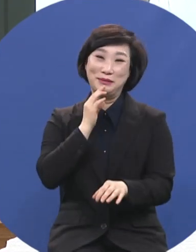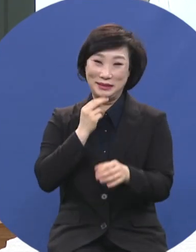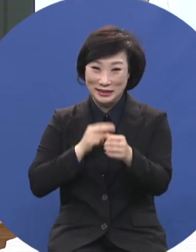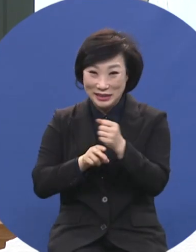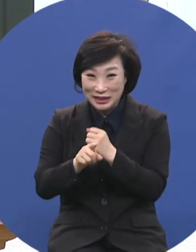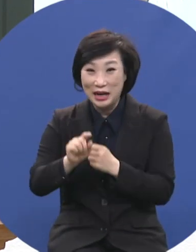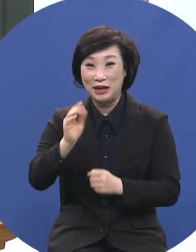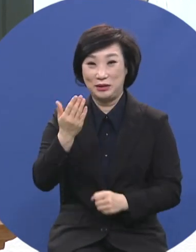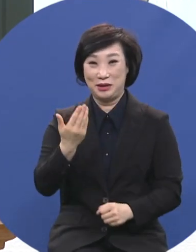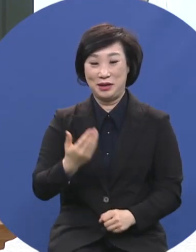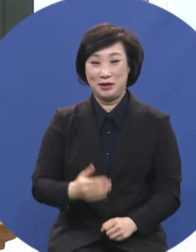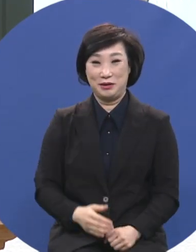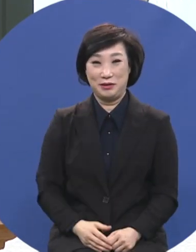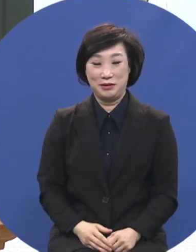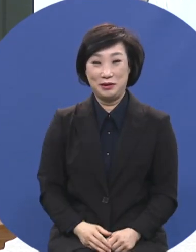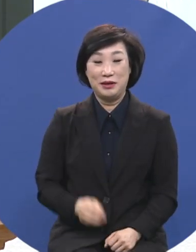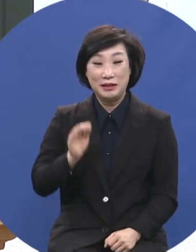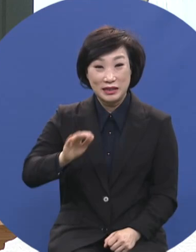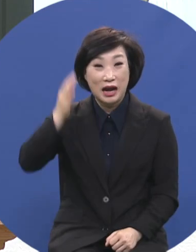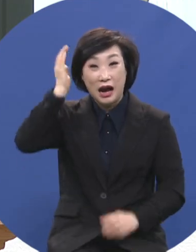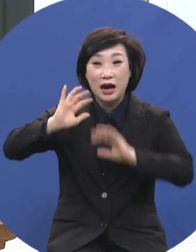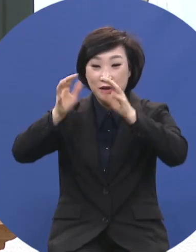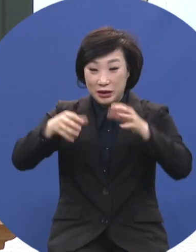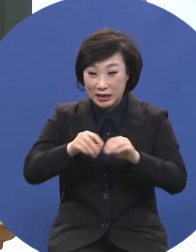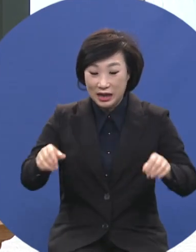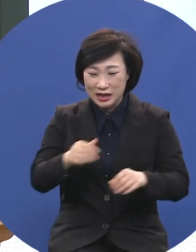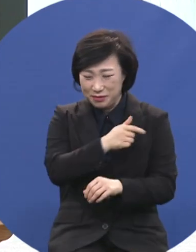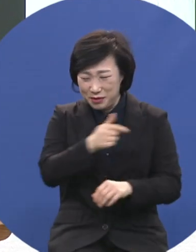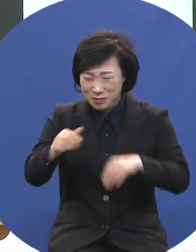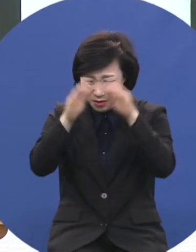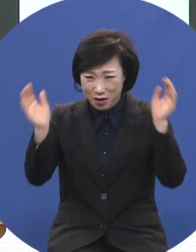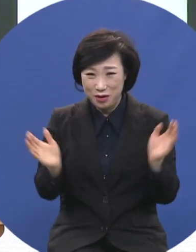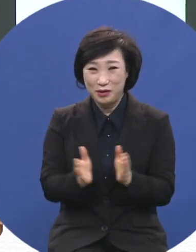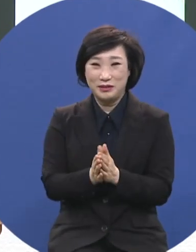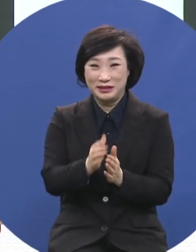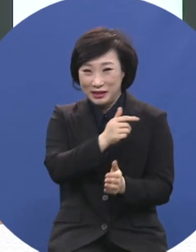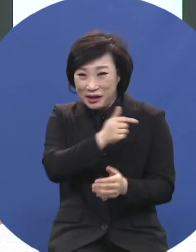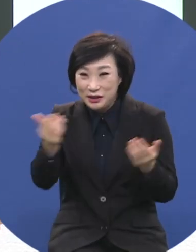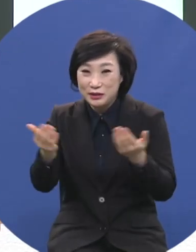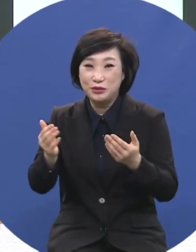되더라. 하늘과 땅의 어마어마한 사건이다 이 말입니다.